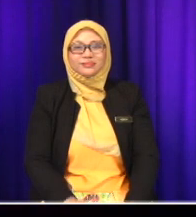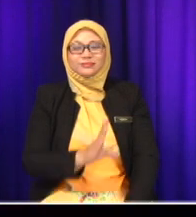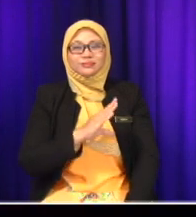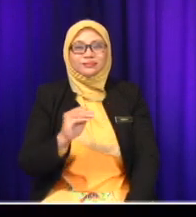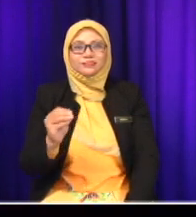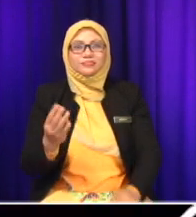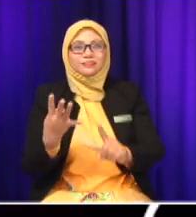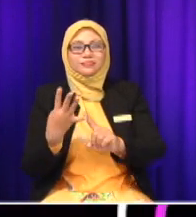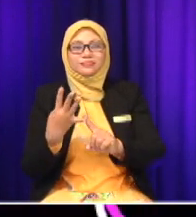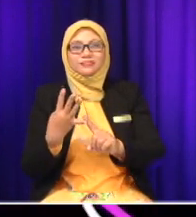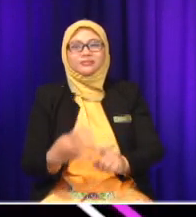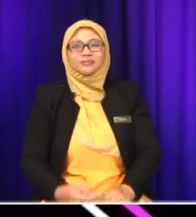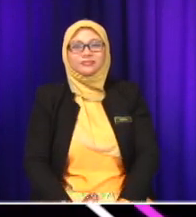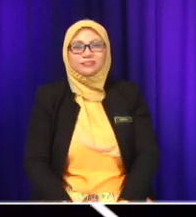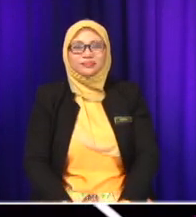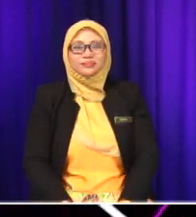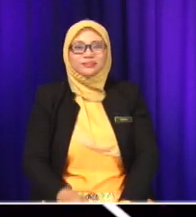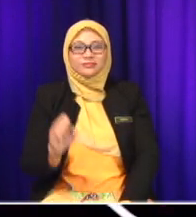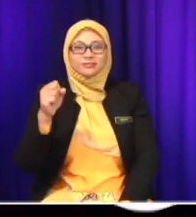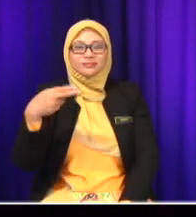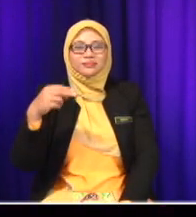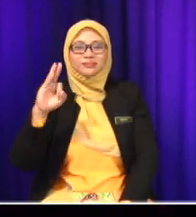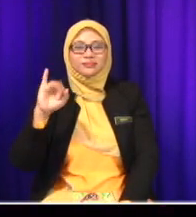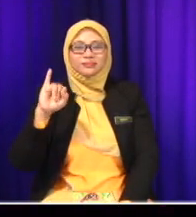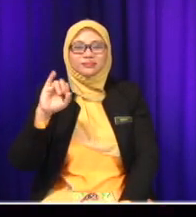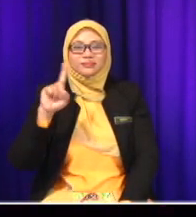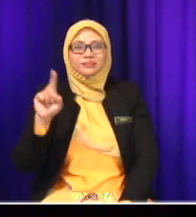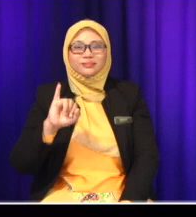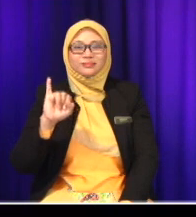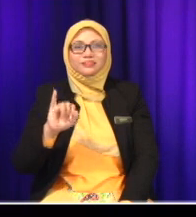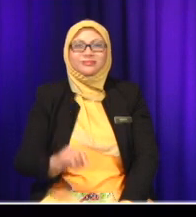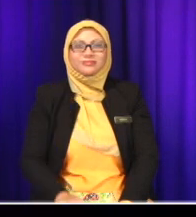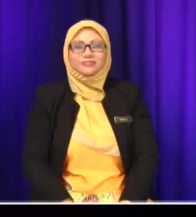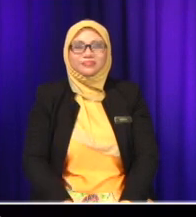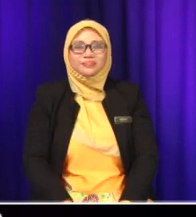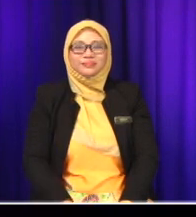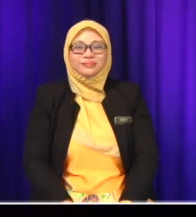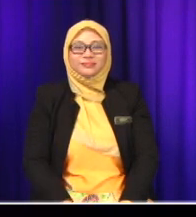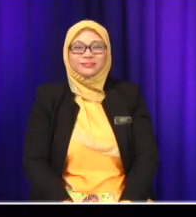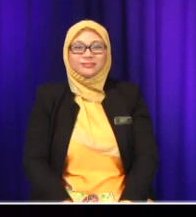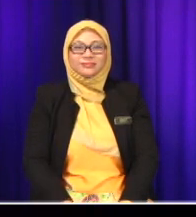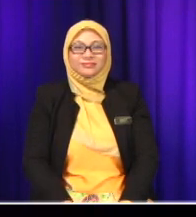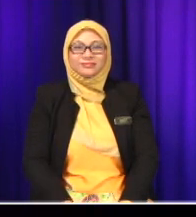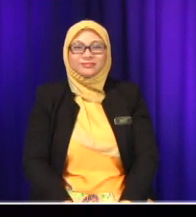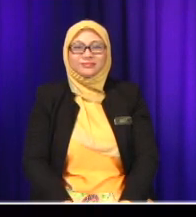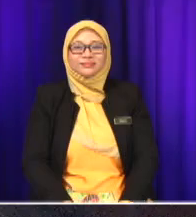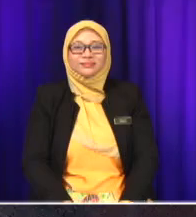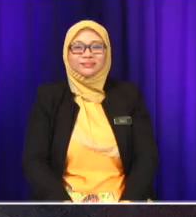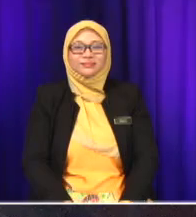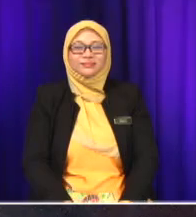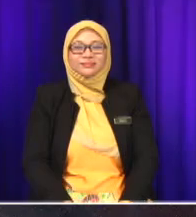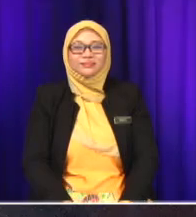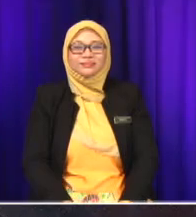terakhir Muhammad sfizi bin Zubaidi hai sfizi hai sfizi dan hafizi ada di sini